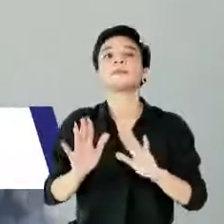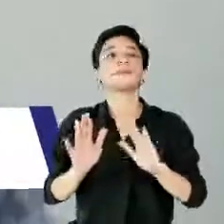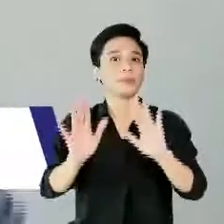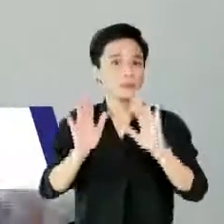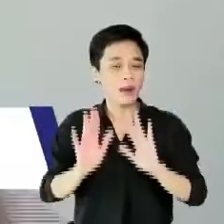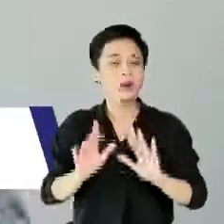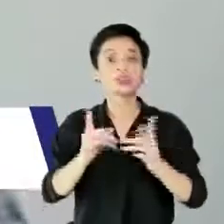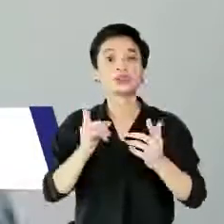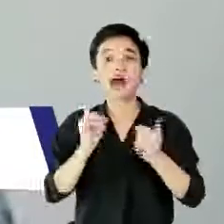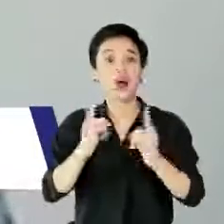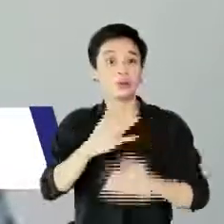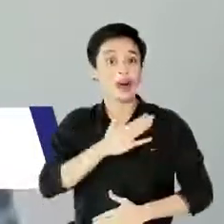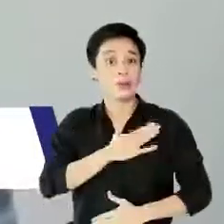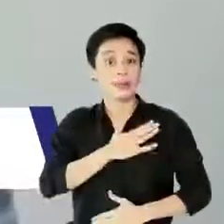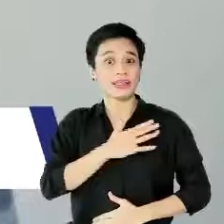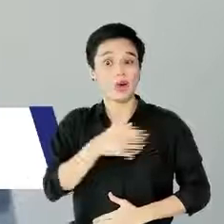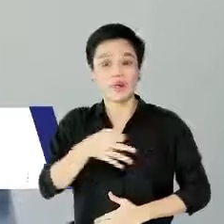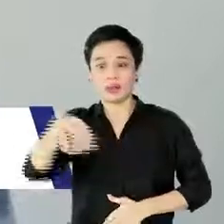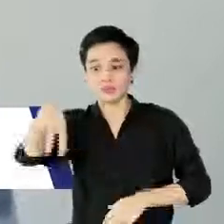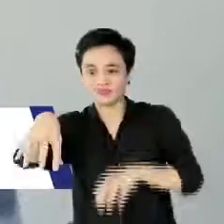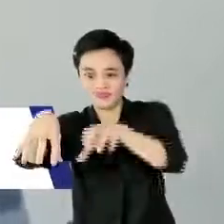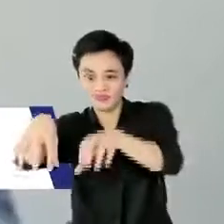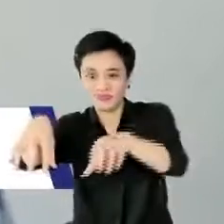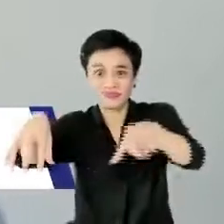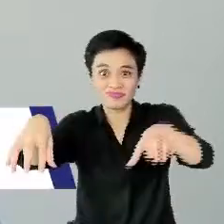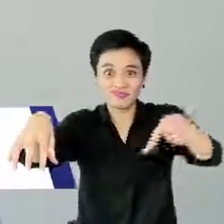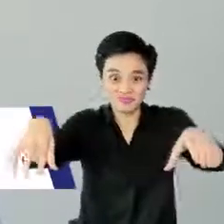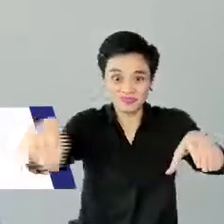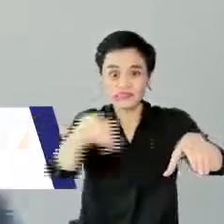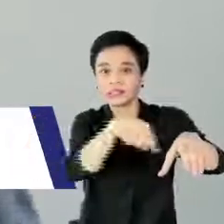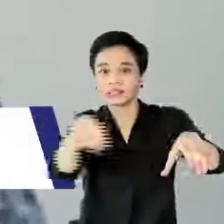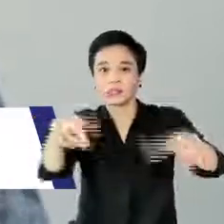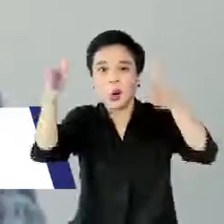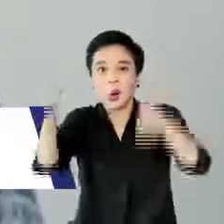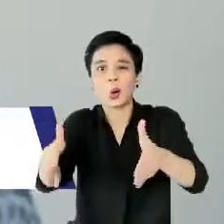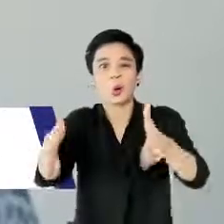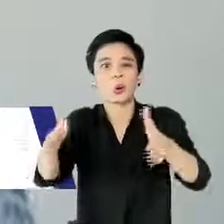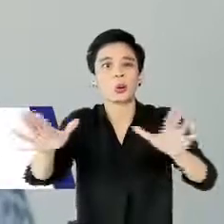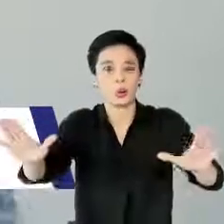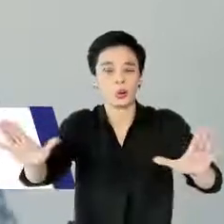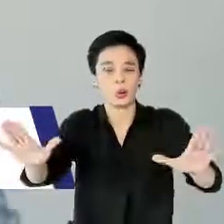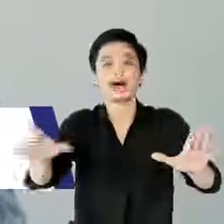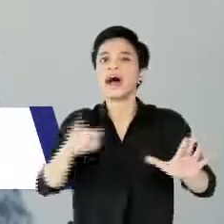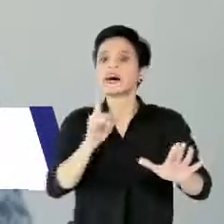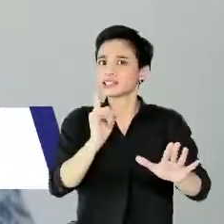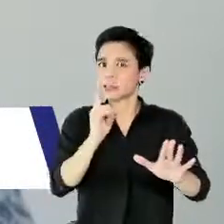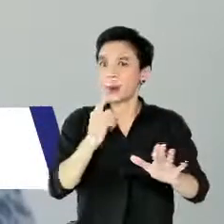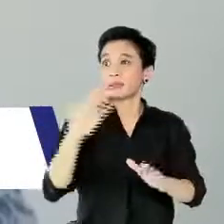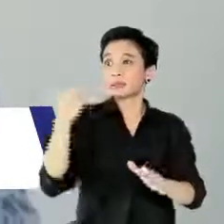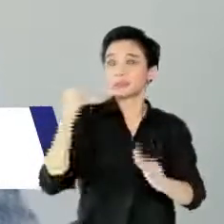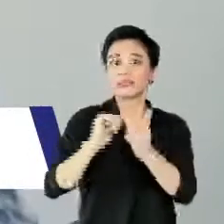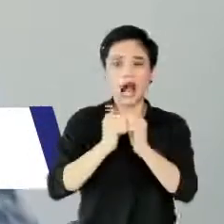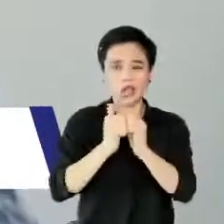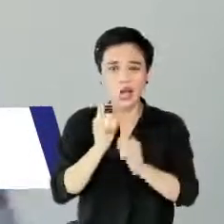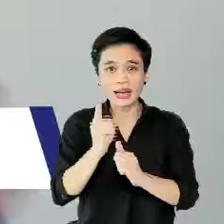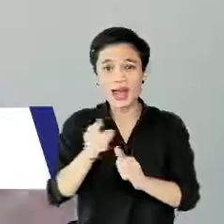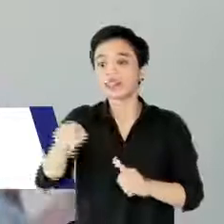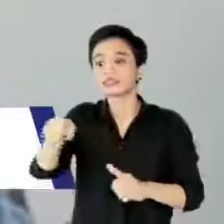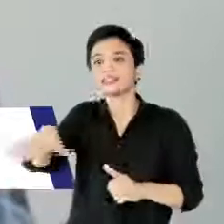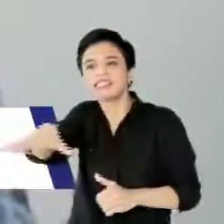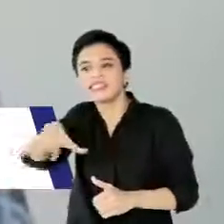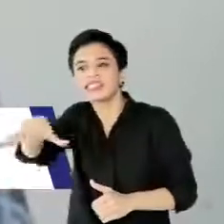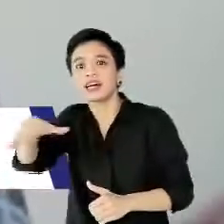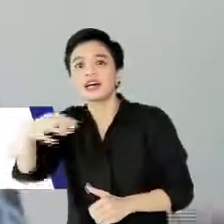lintas Kabupaten kotanya karena terjadi juga kasus daerah yang Uni misalnya